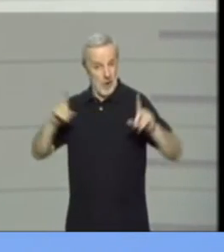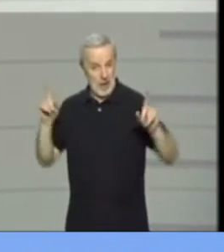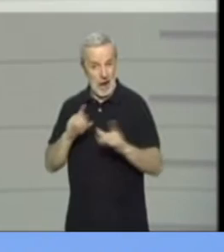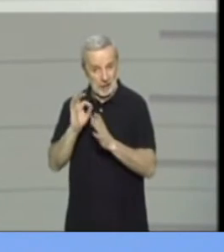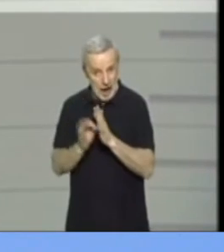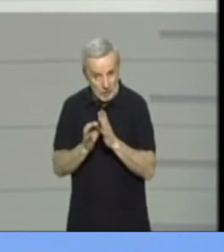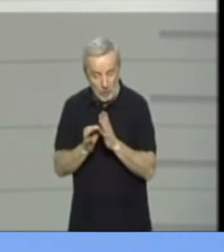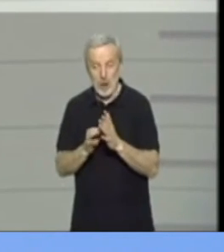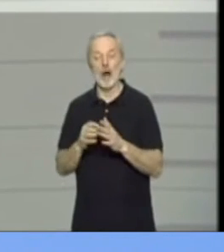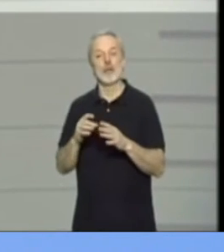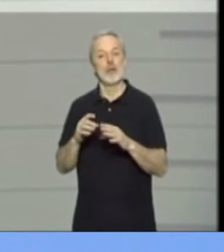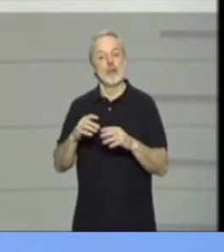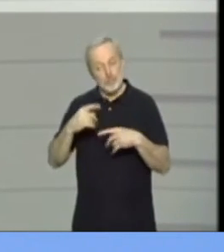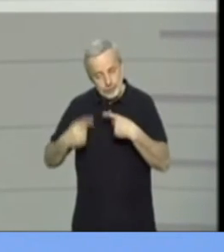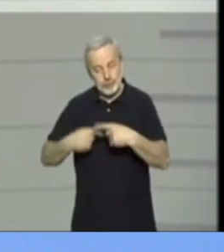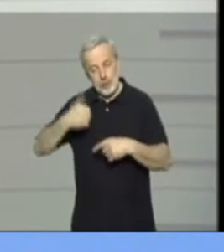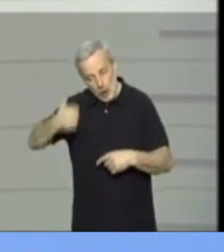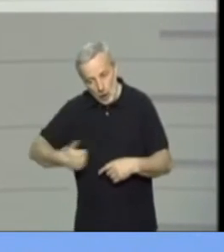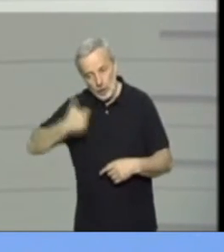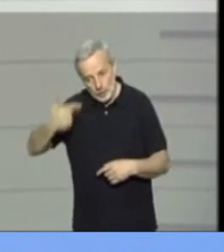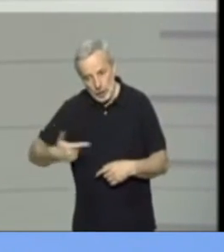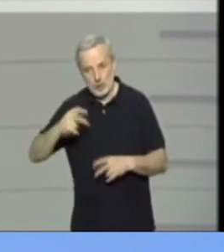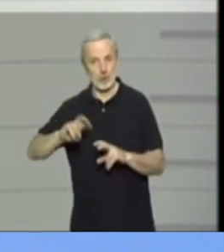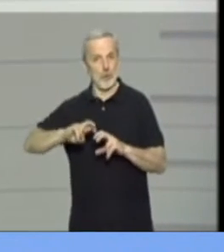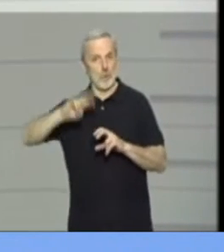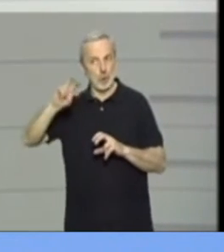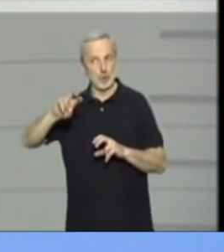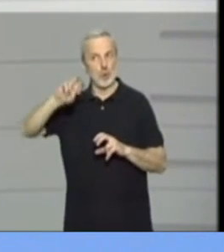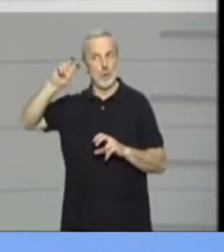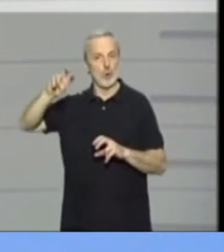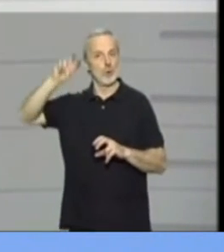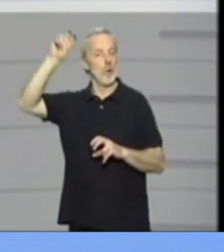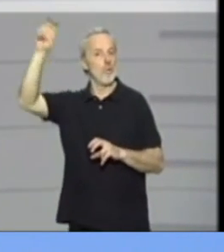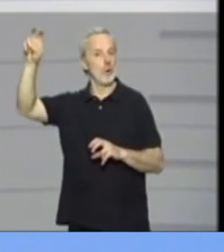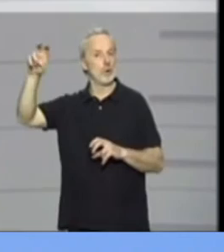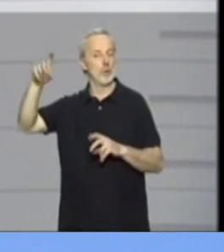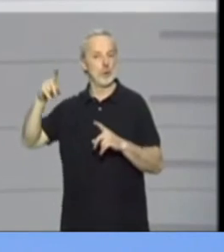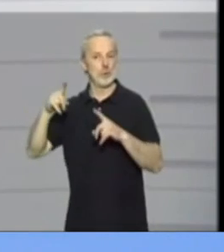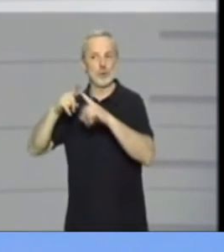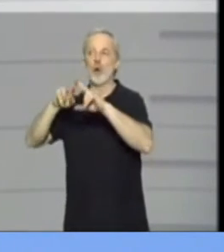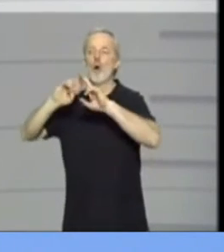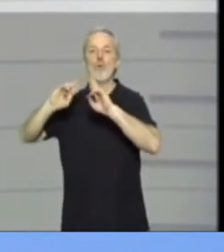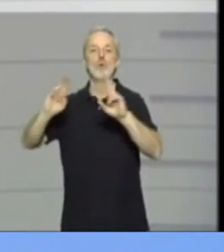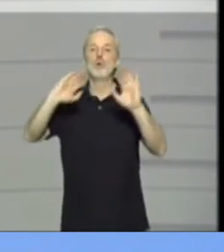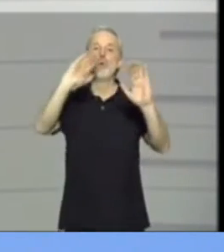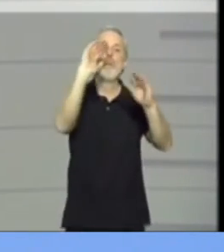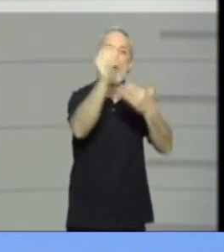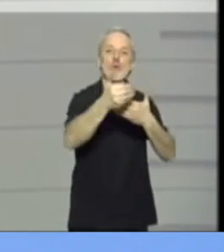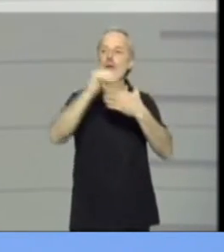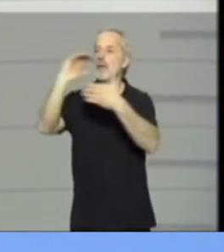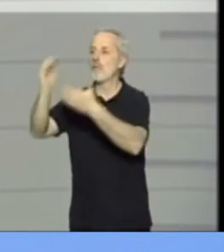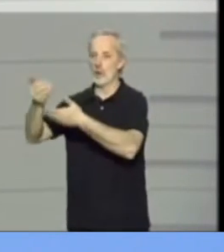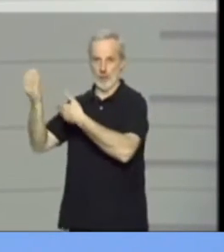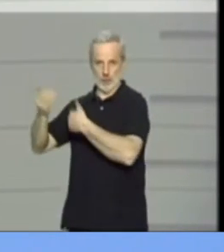závod až do té první kategorie, to znamená, dostali jsme se do stavu, kdy můžeme zvát i World Tour